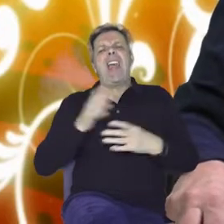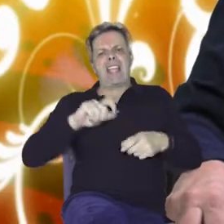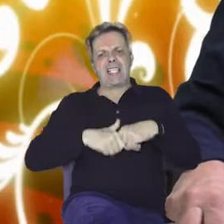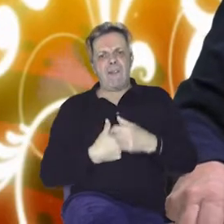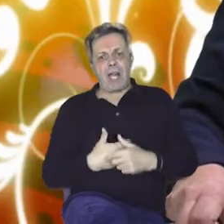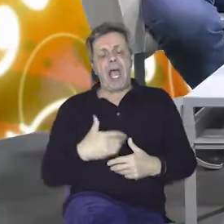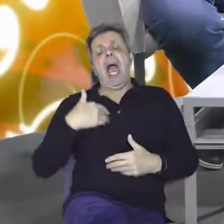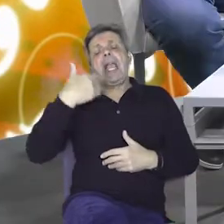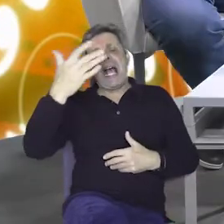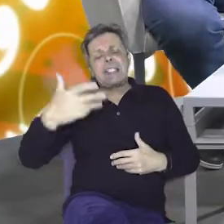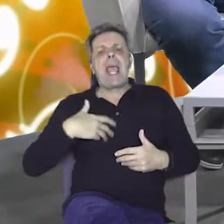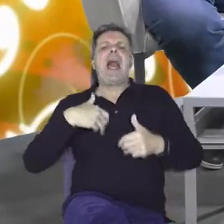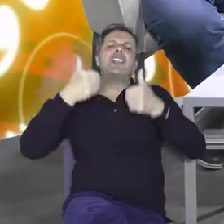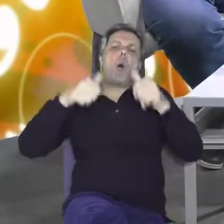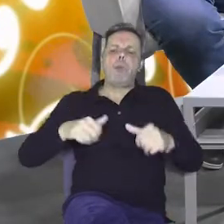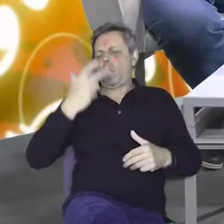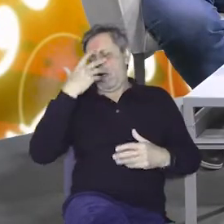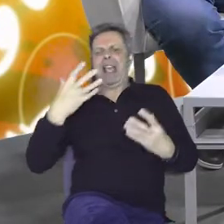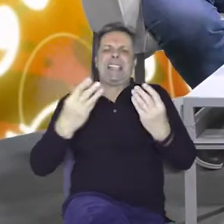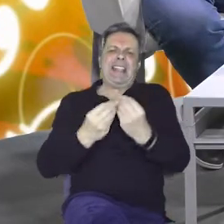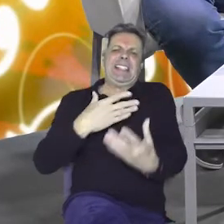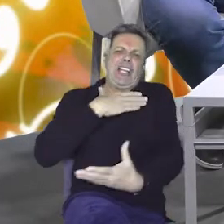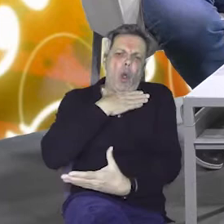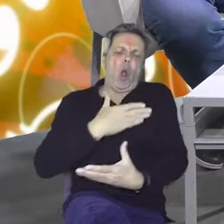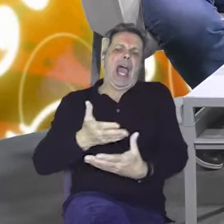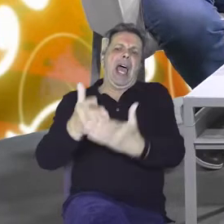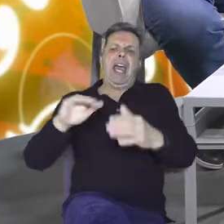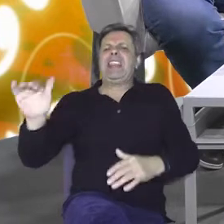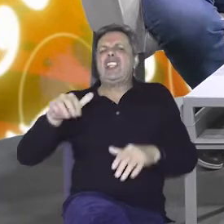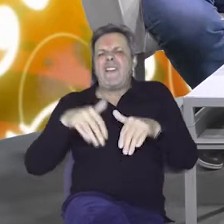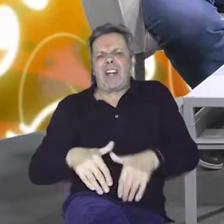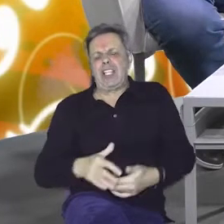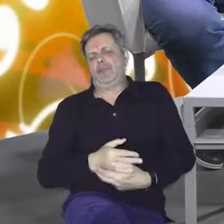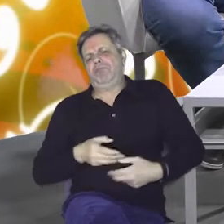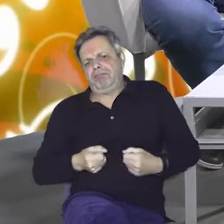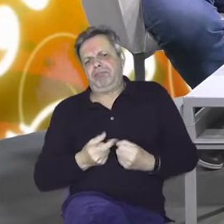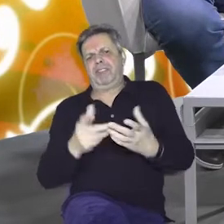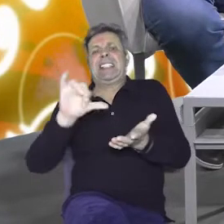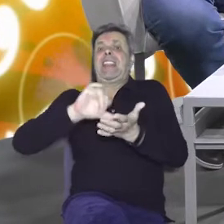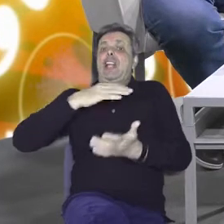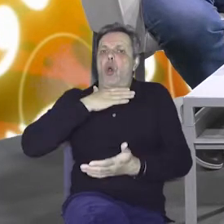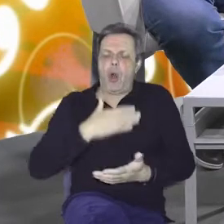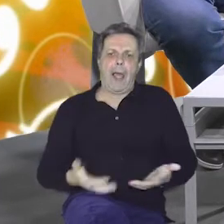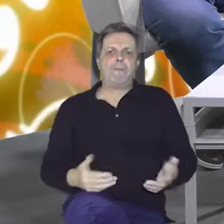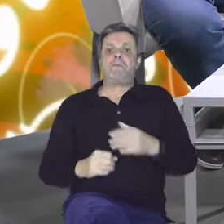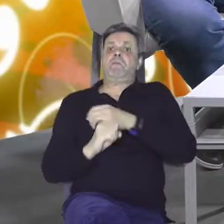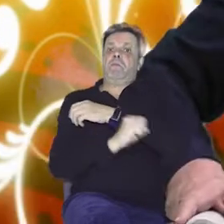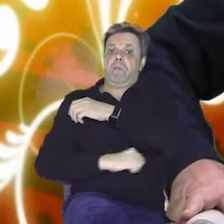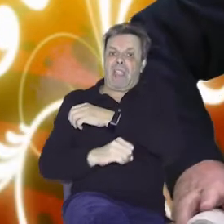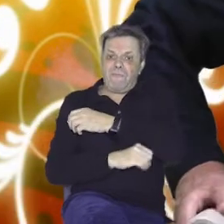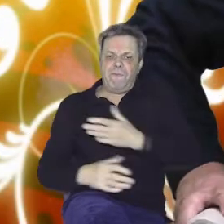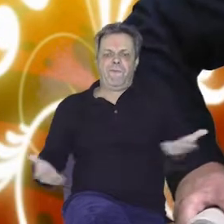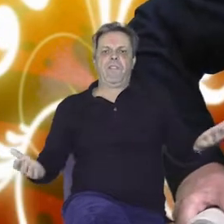oblikuje i zajednica, i škola, i vrtić, i srednja škola, i sveučilište i tako